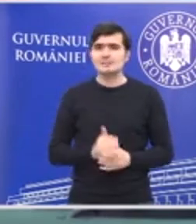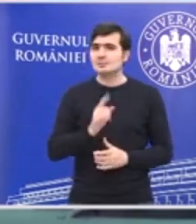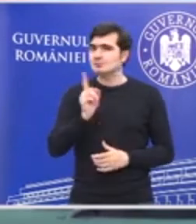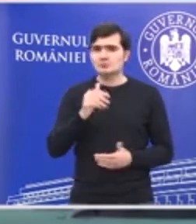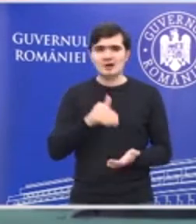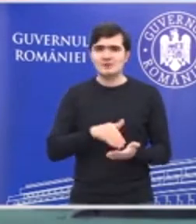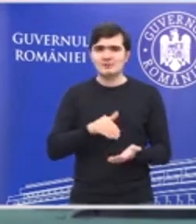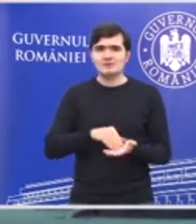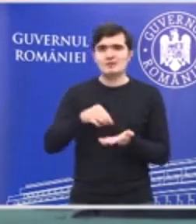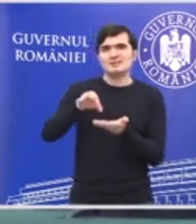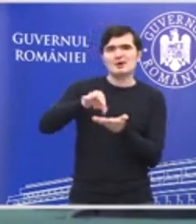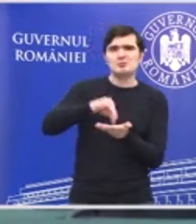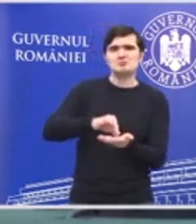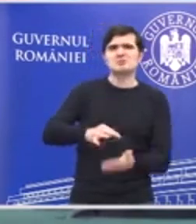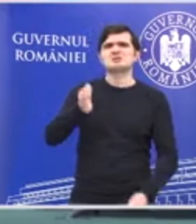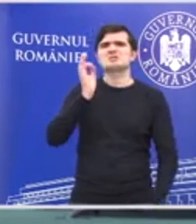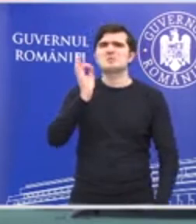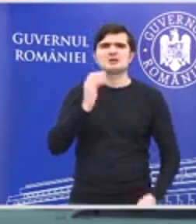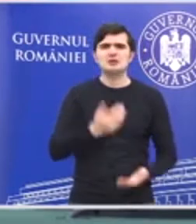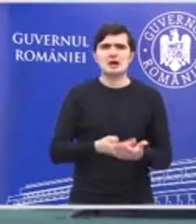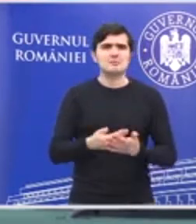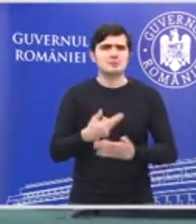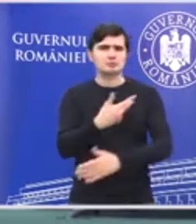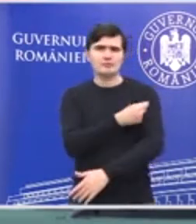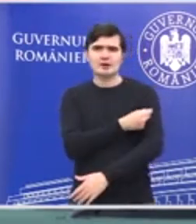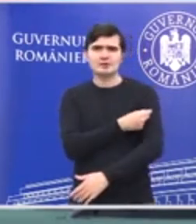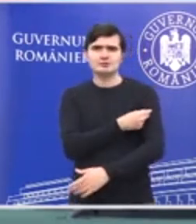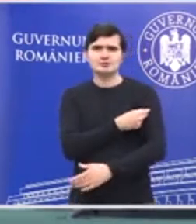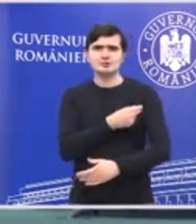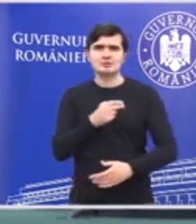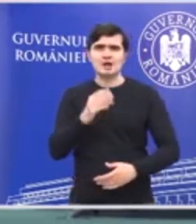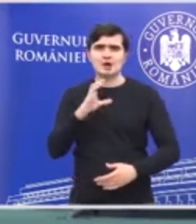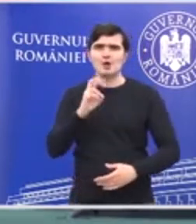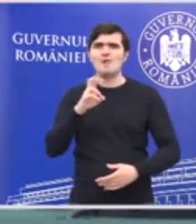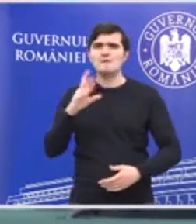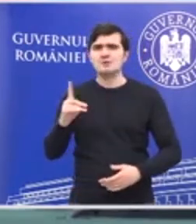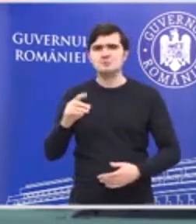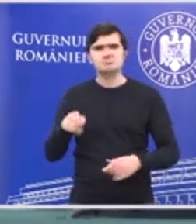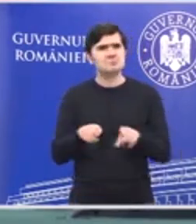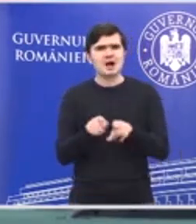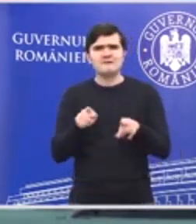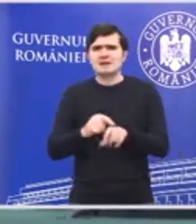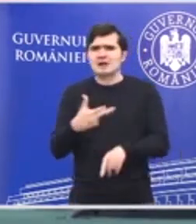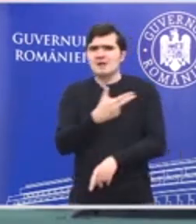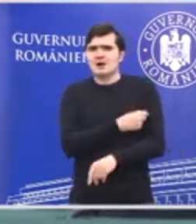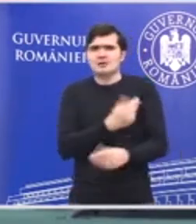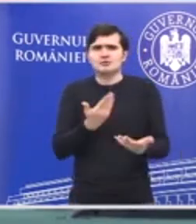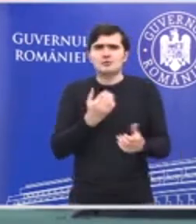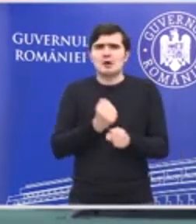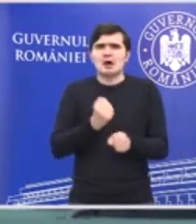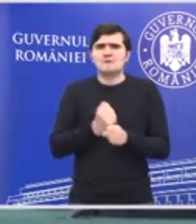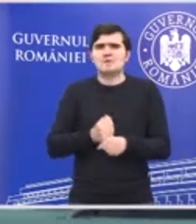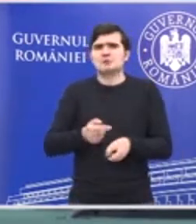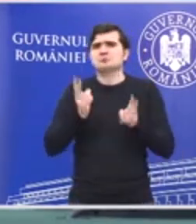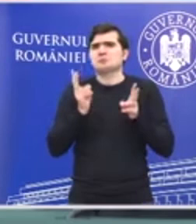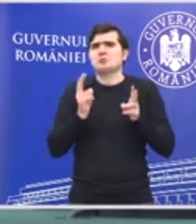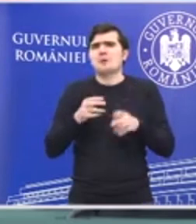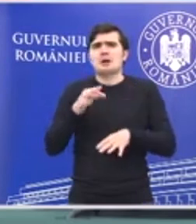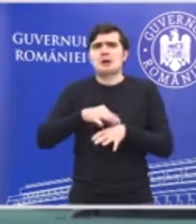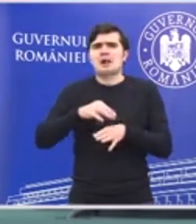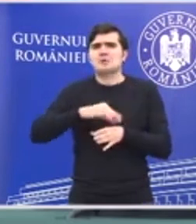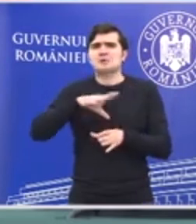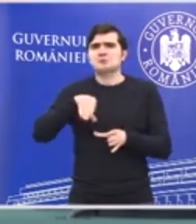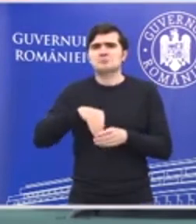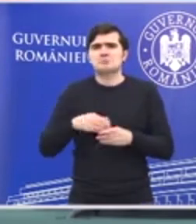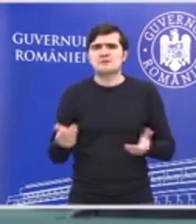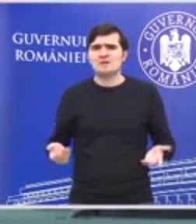de condiții particulare pentru vaccinarea împotriva COVID-19, altele decât vaccinarea care se face în mod obișnuit în cabinetul medicului de